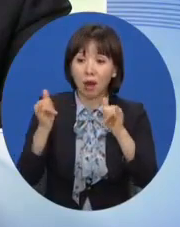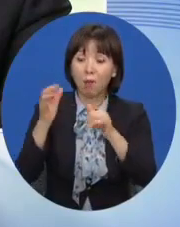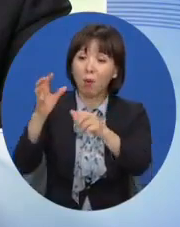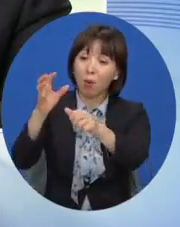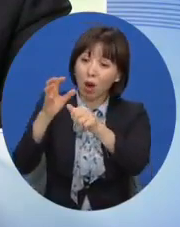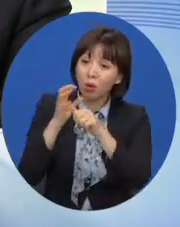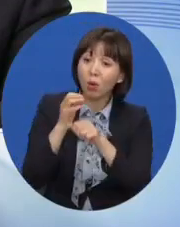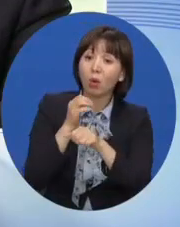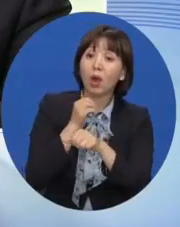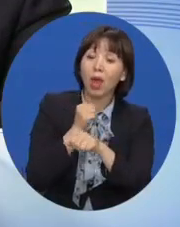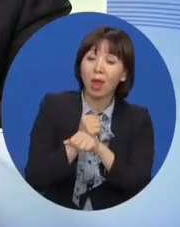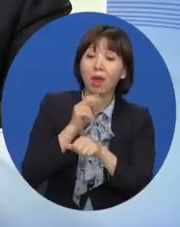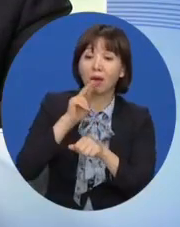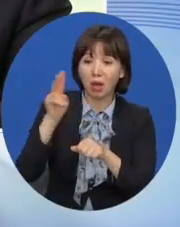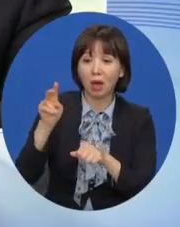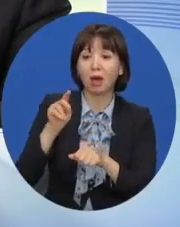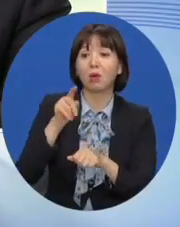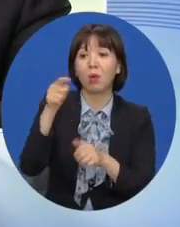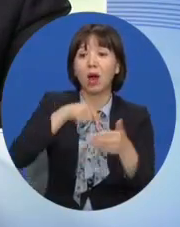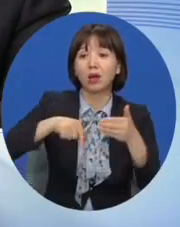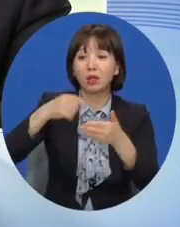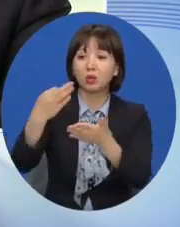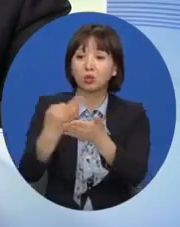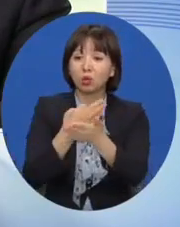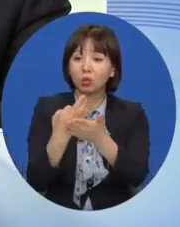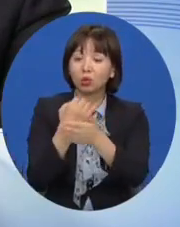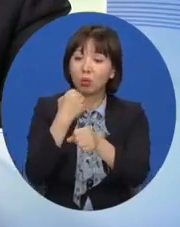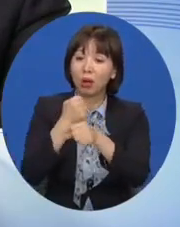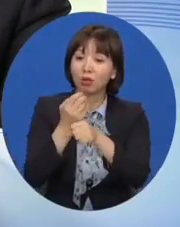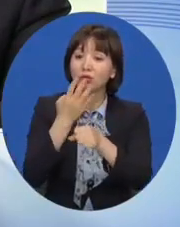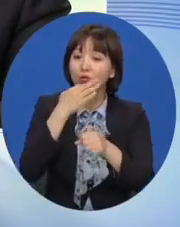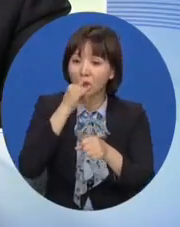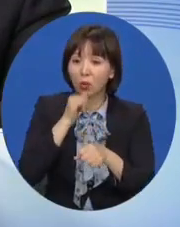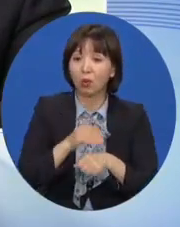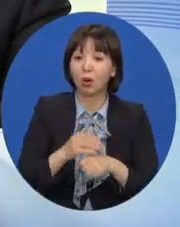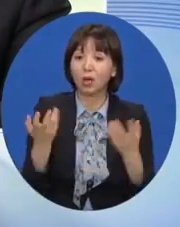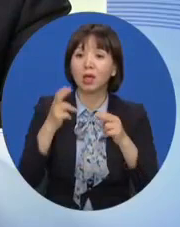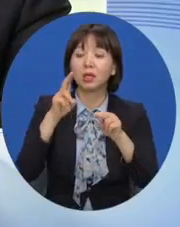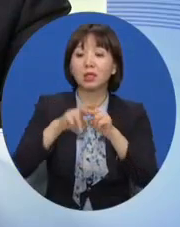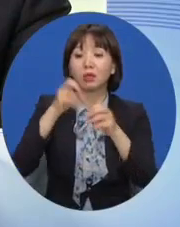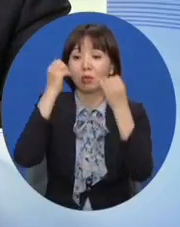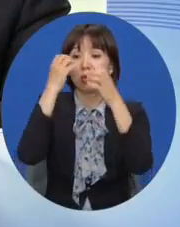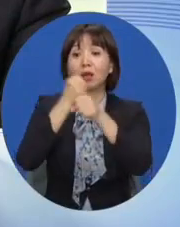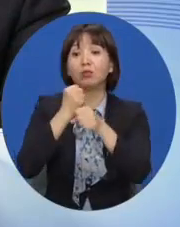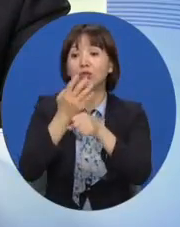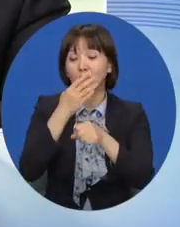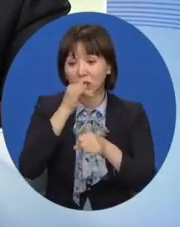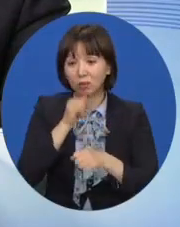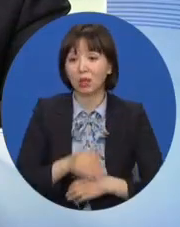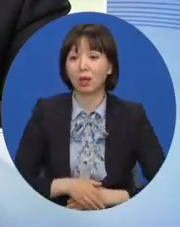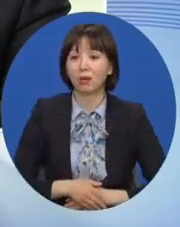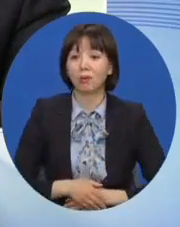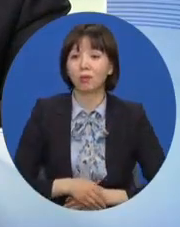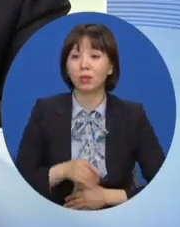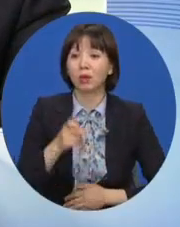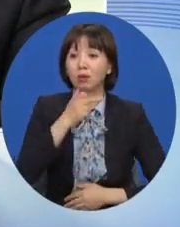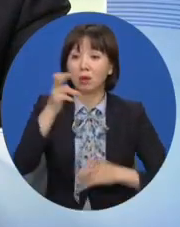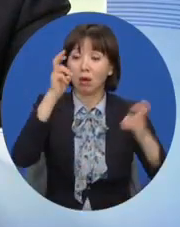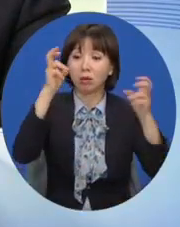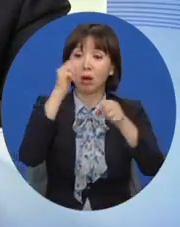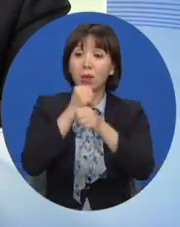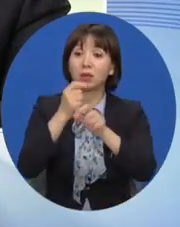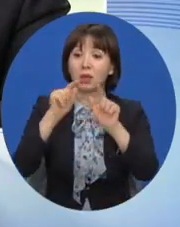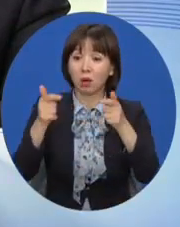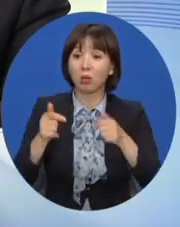수 있고 그래야 거기서 소득도 창출할 수 있고 또 일자리도 창출할 수가 있지 않습니까? 그런 대형 사업을 하나도 안 하고